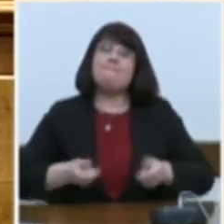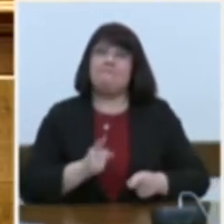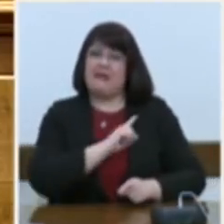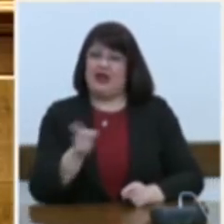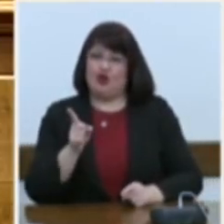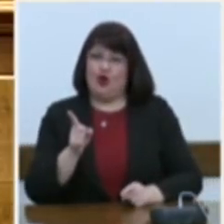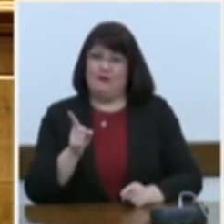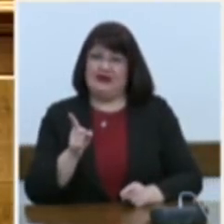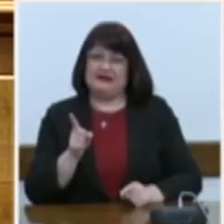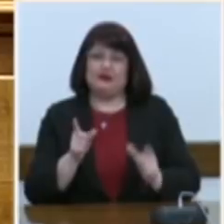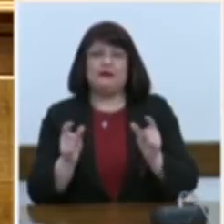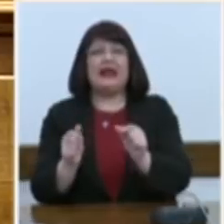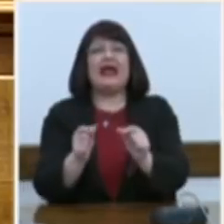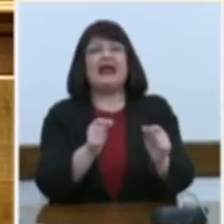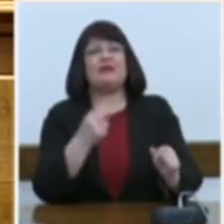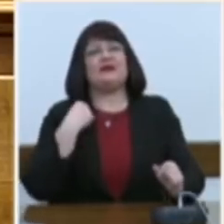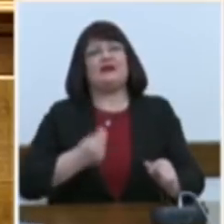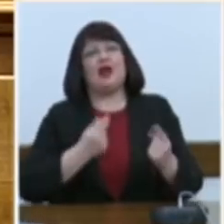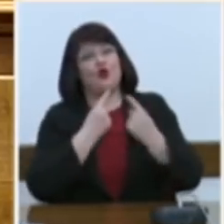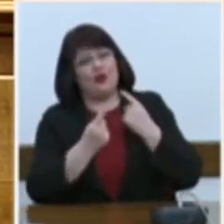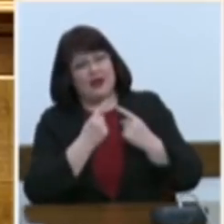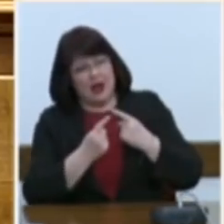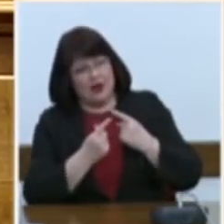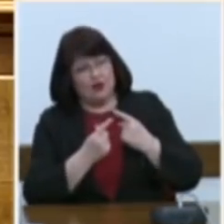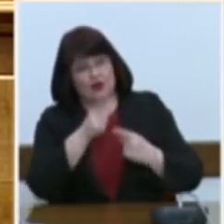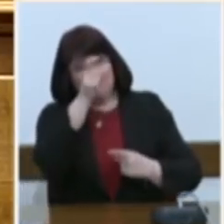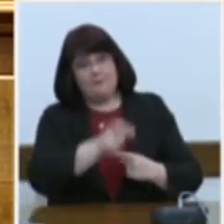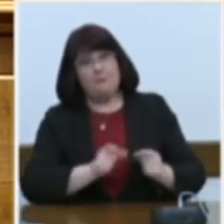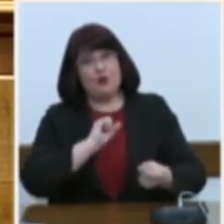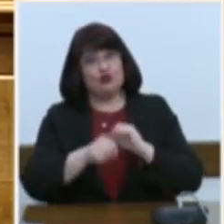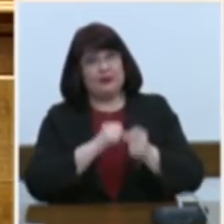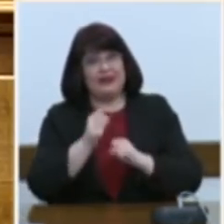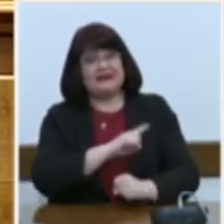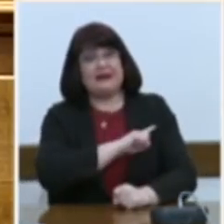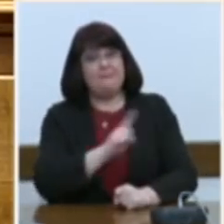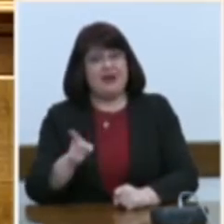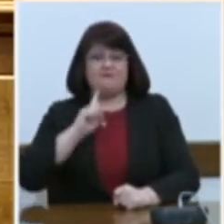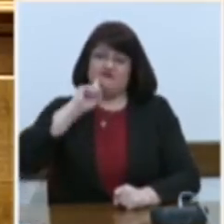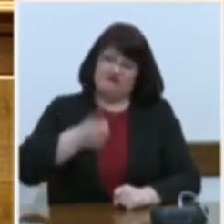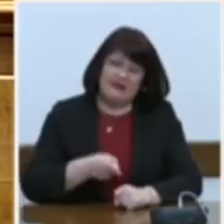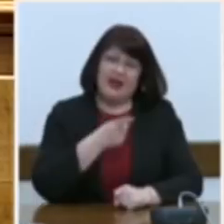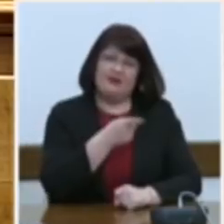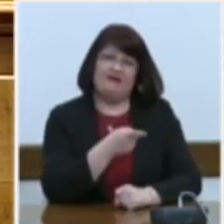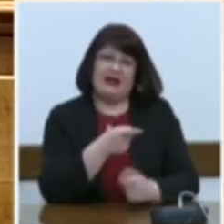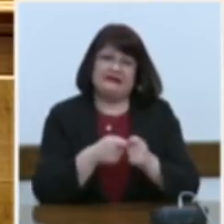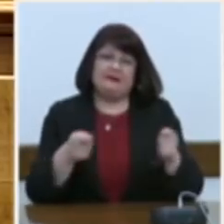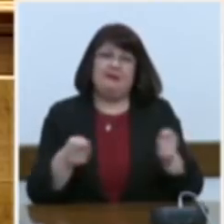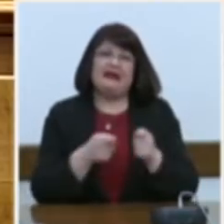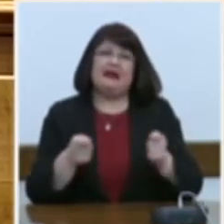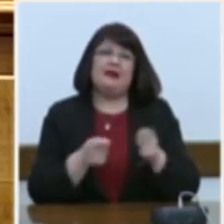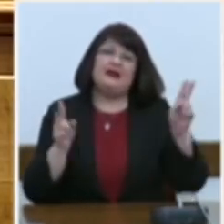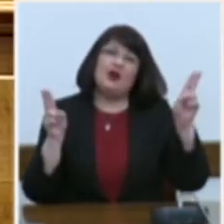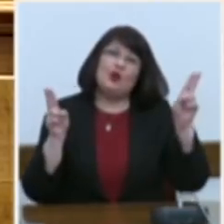της ρύθμισης του δημόσιου διαλόγου να επιχειρήσετε να επιβάλλετε μέτρα